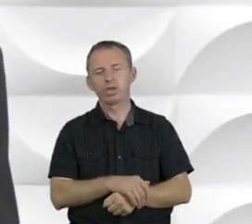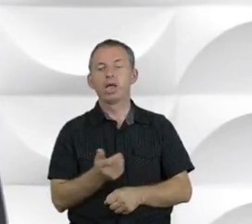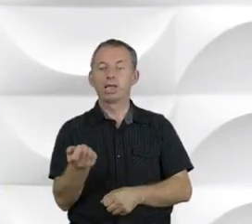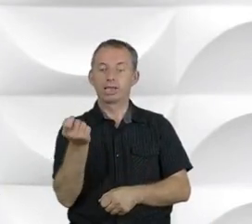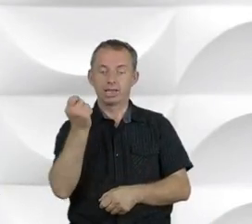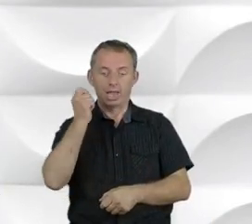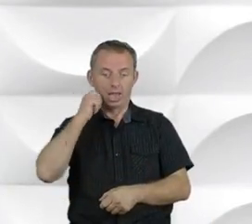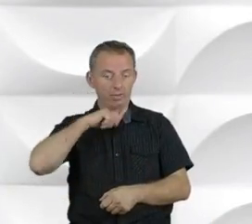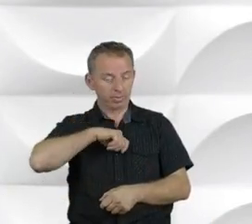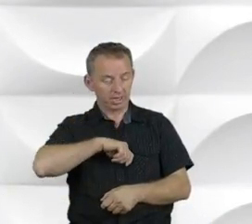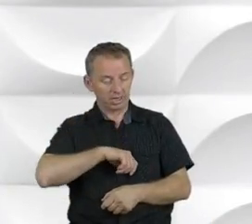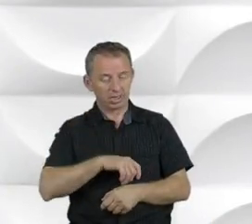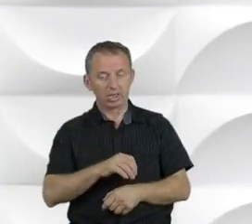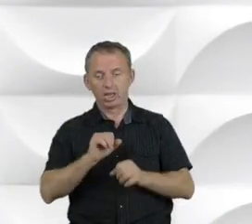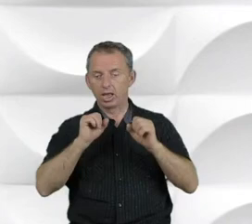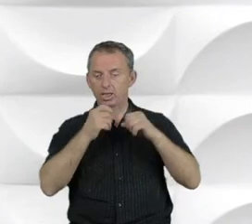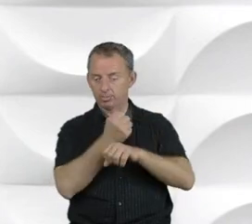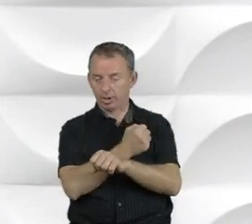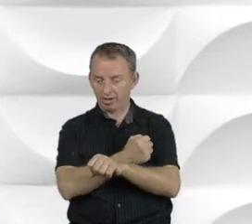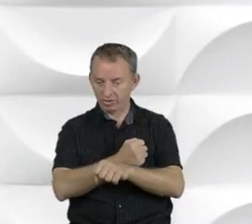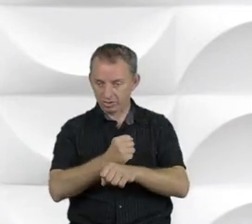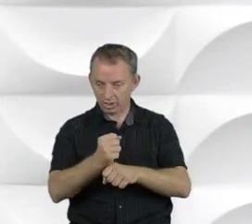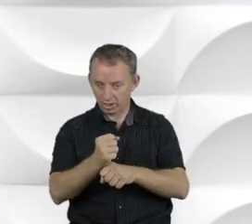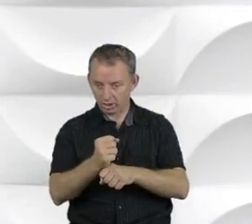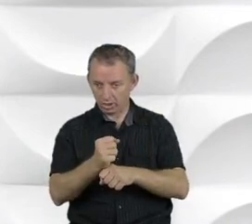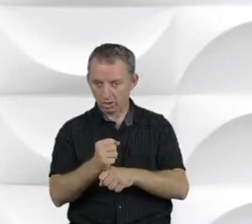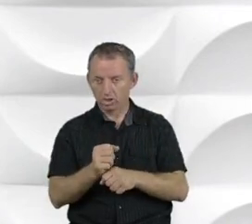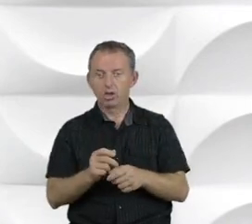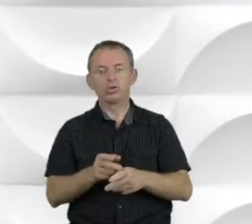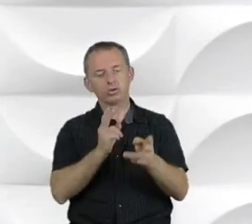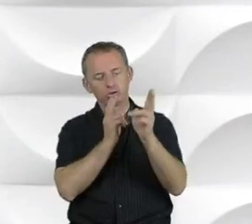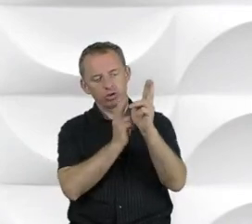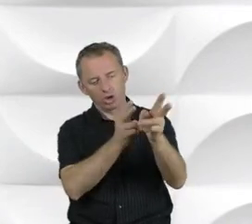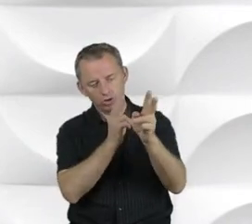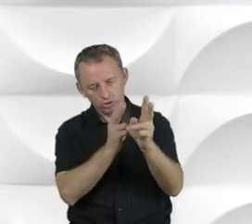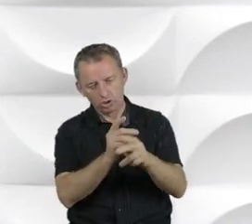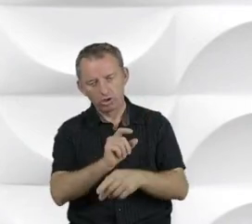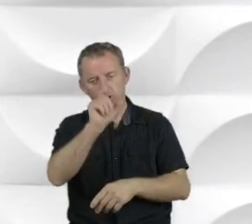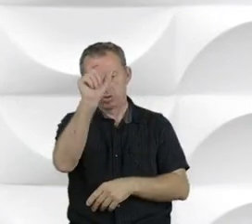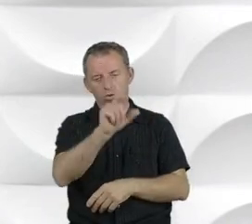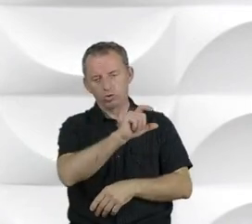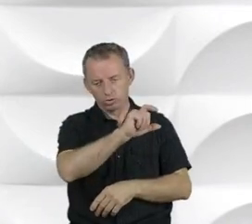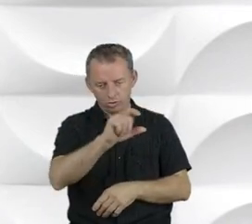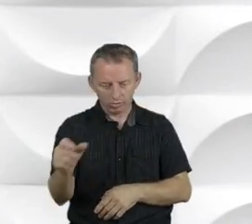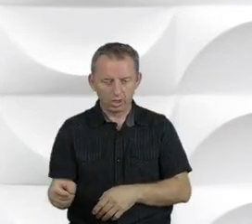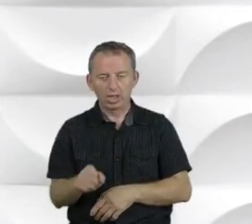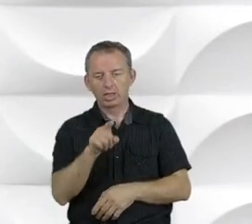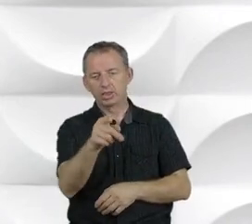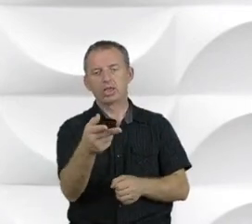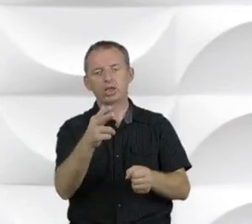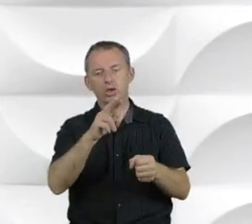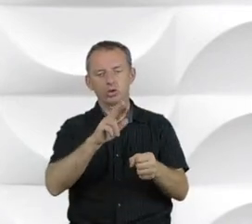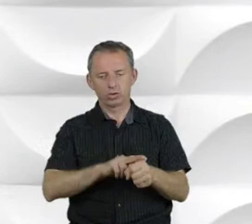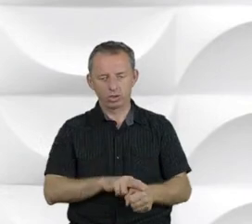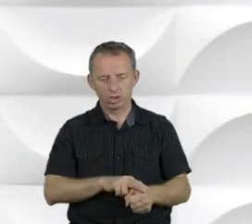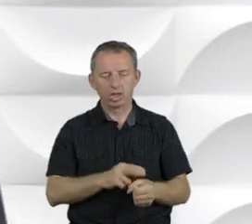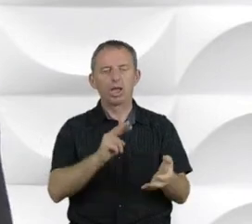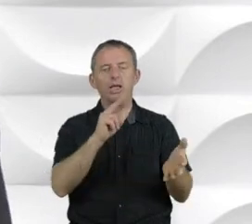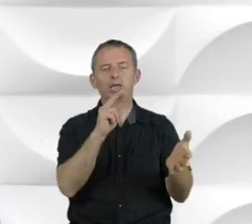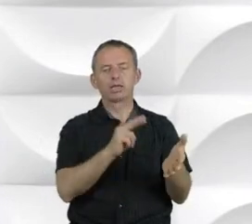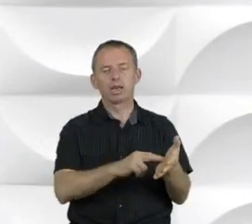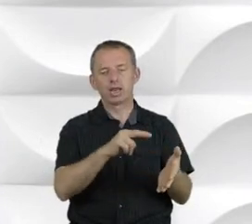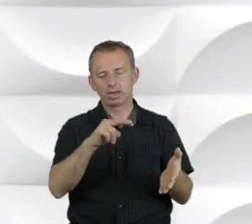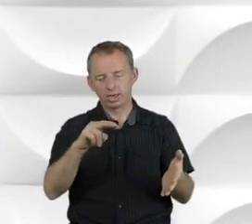zabili Zbawiciela, którzy Go zelżyli, tych, którzy